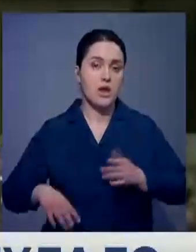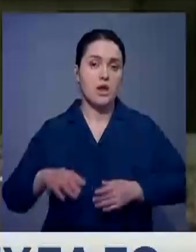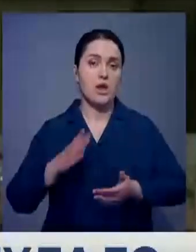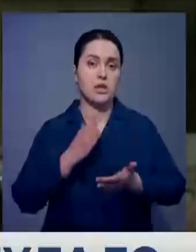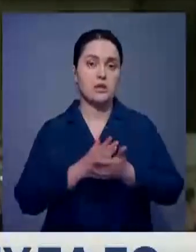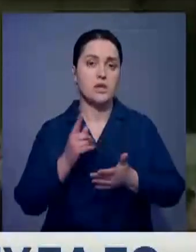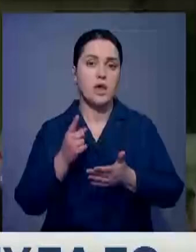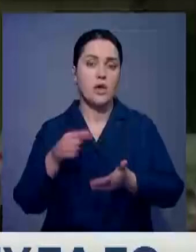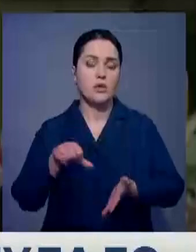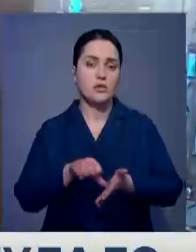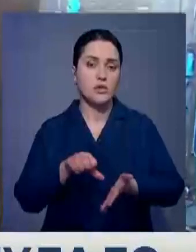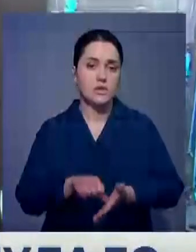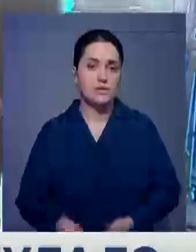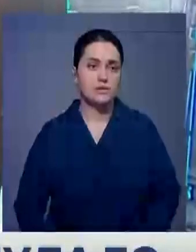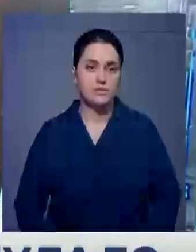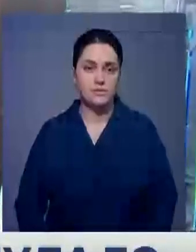лидера одноименной партии.